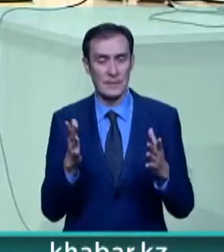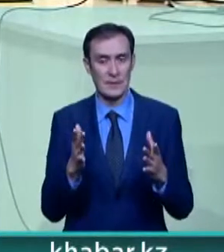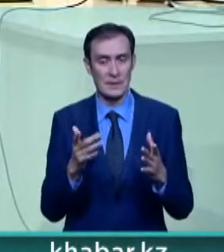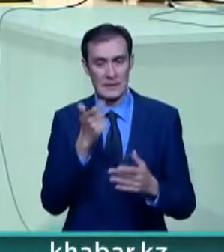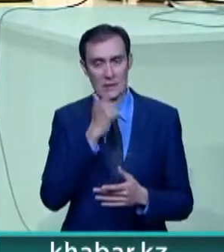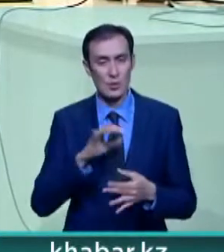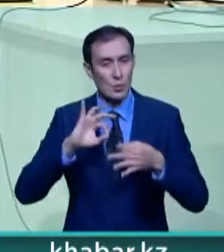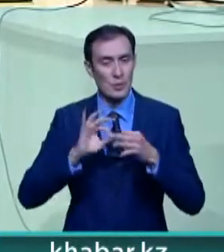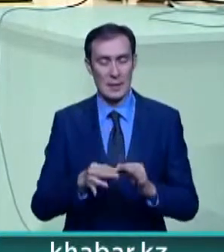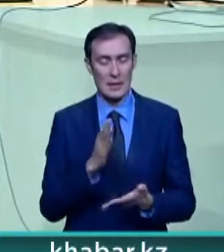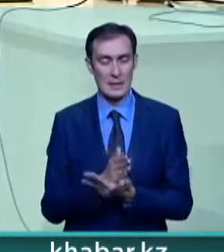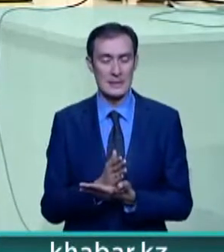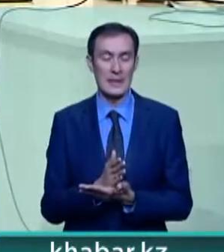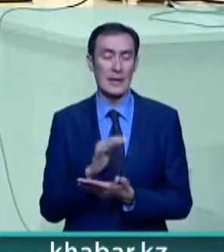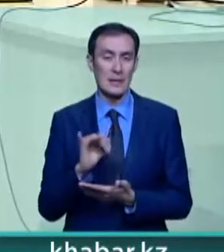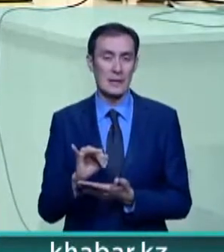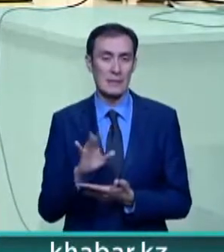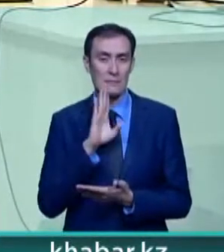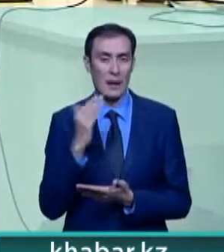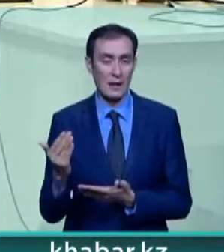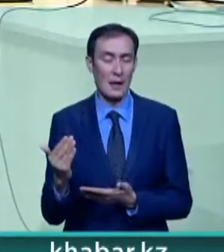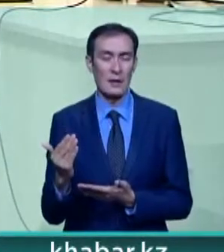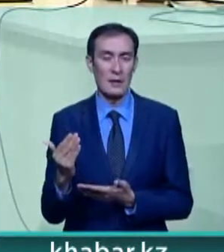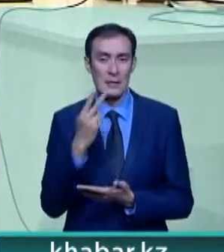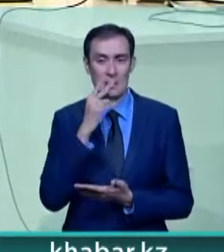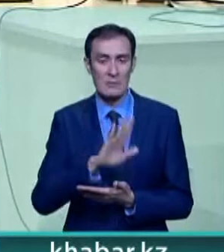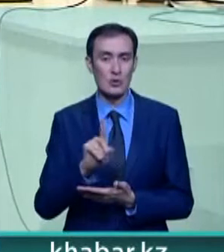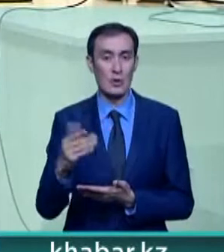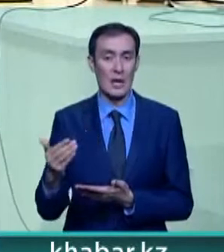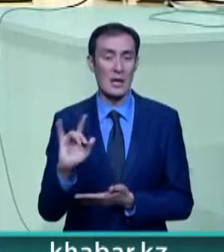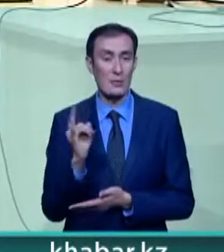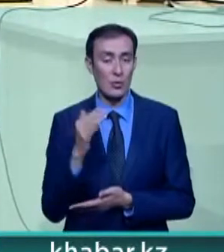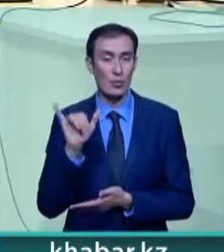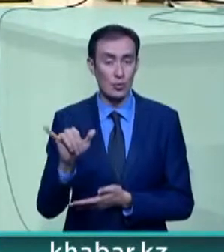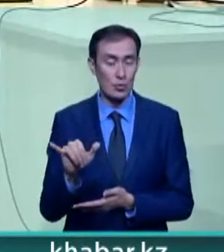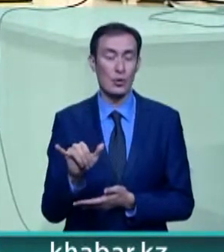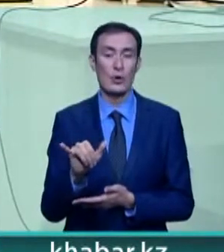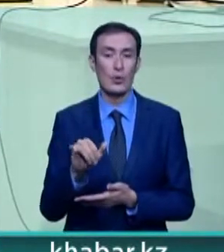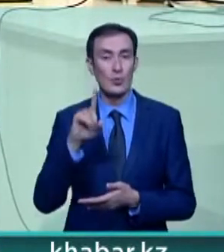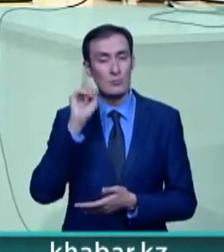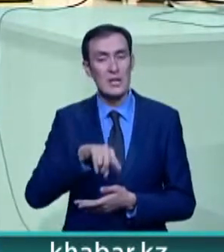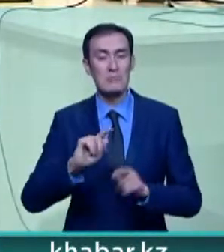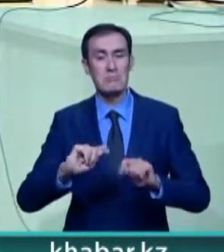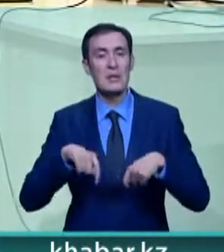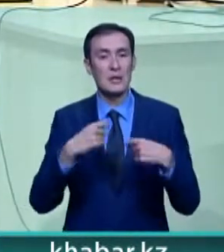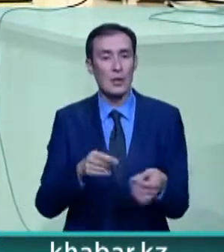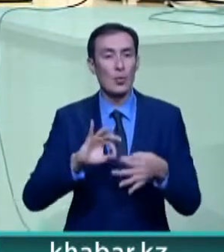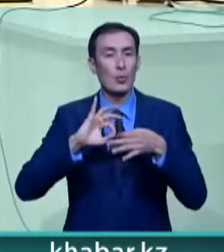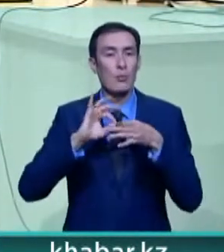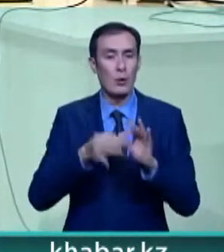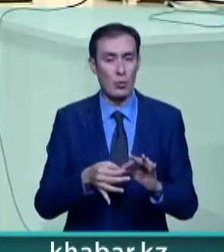сдержанность и глубина. Она, несмотря на то, что она ребенок, умеет передавать глубоко